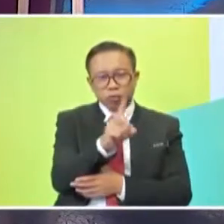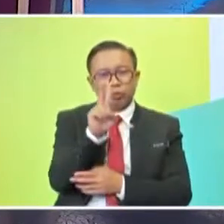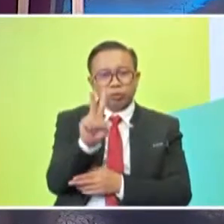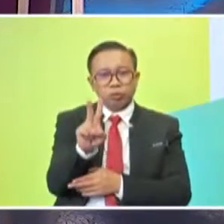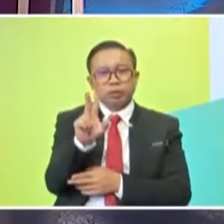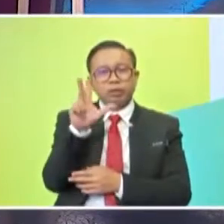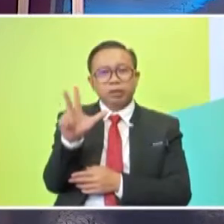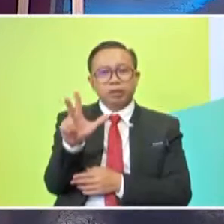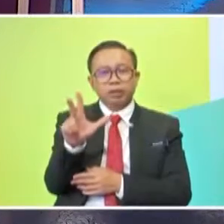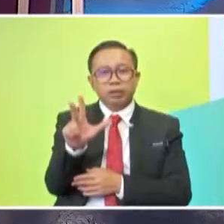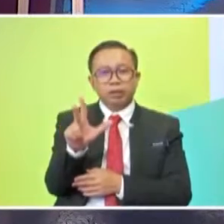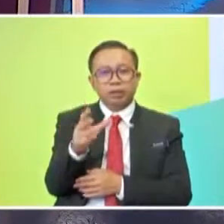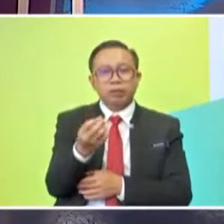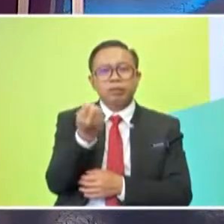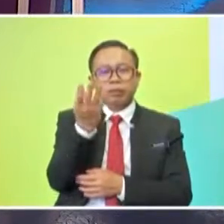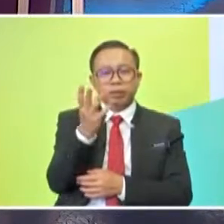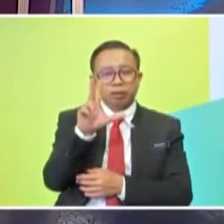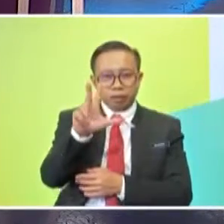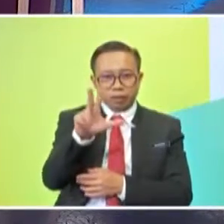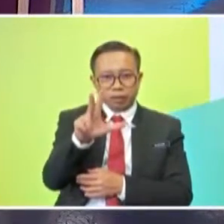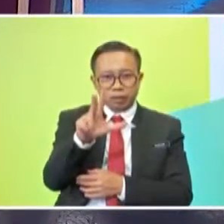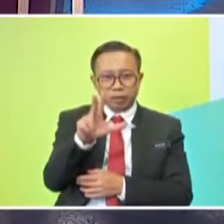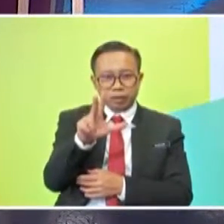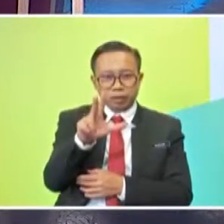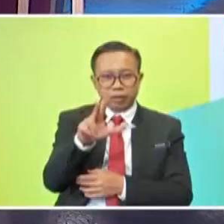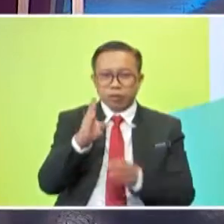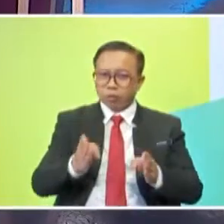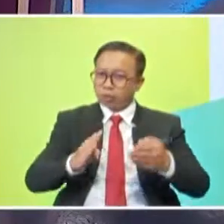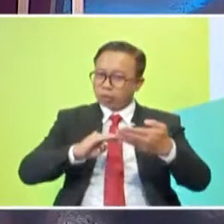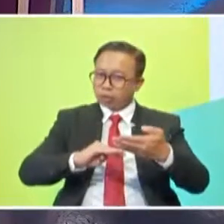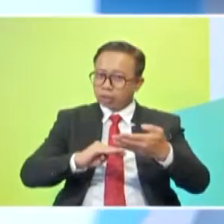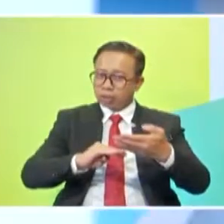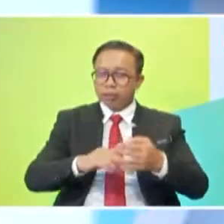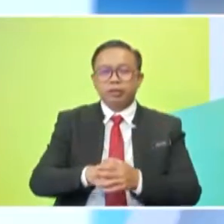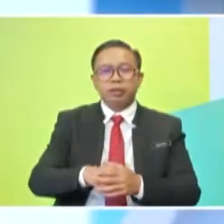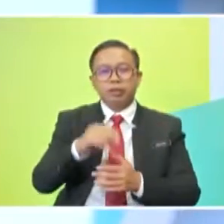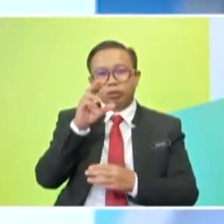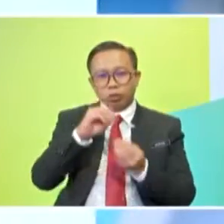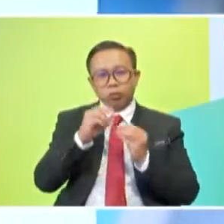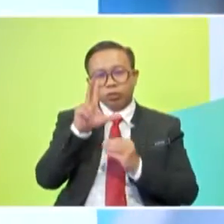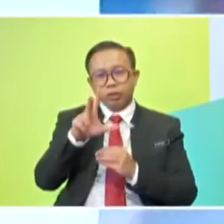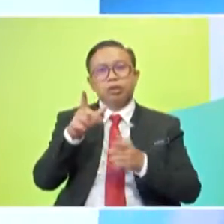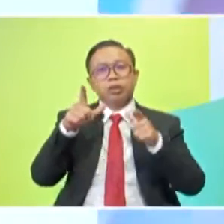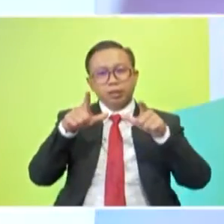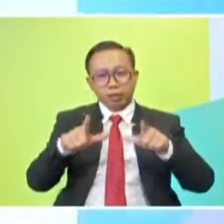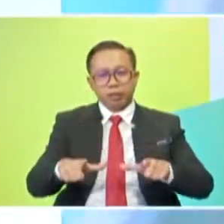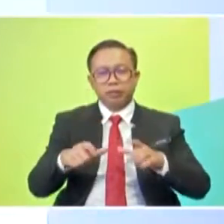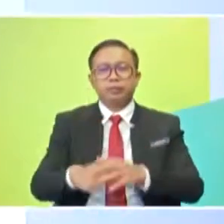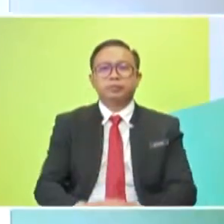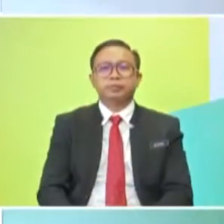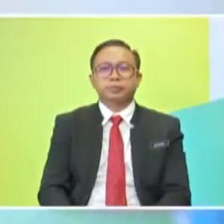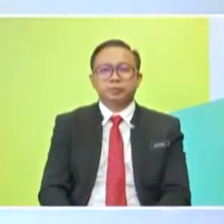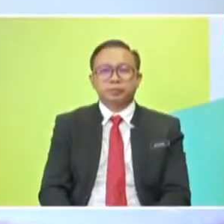123 berapa bila ada tiga Swag Oke kita ambil 33 ini terletak dekat sini tomira